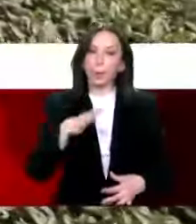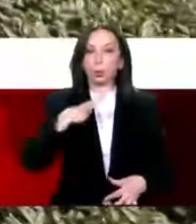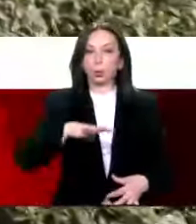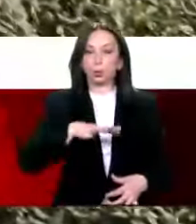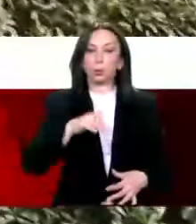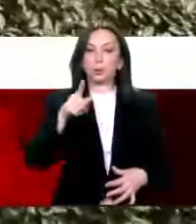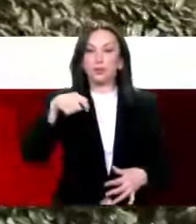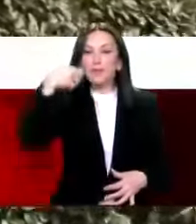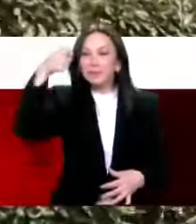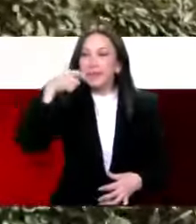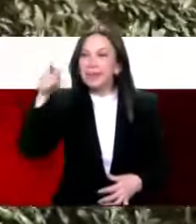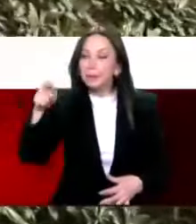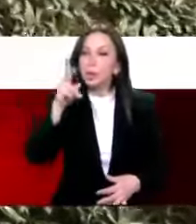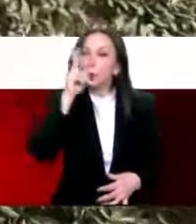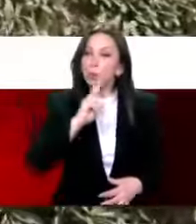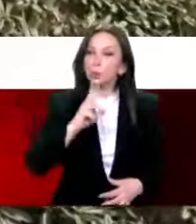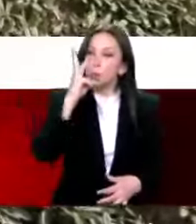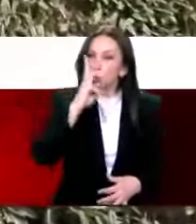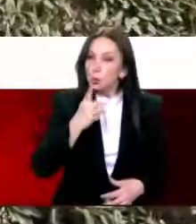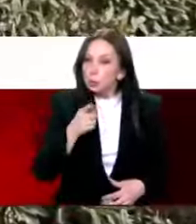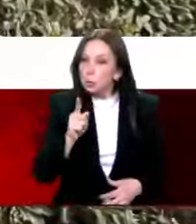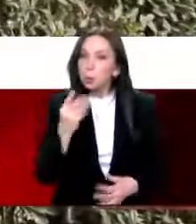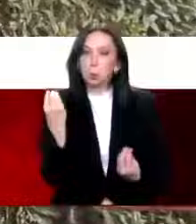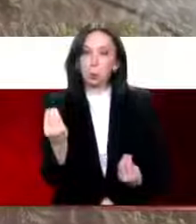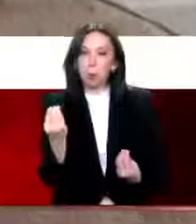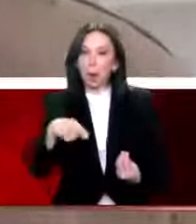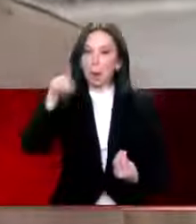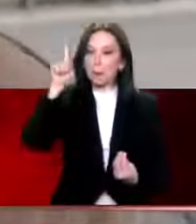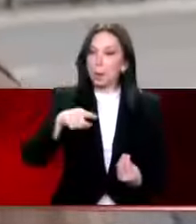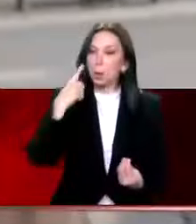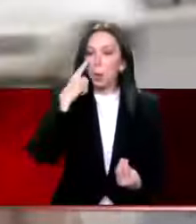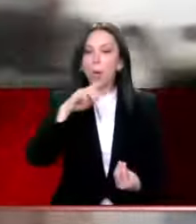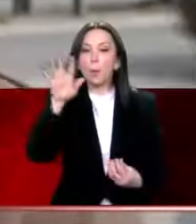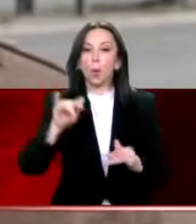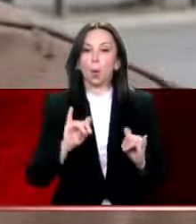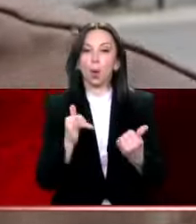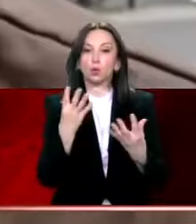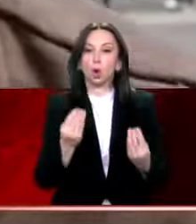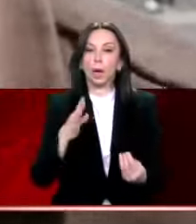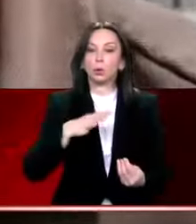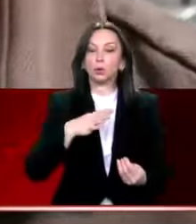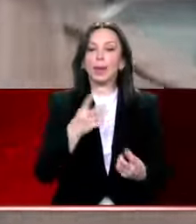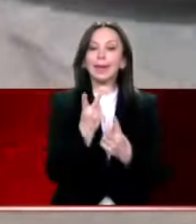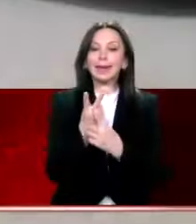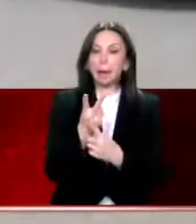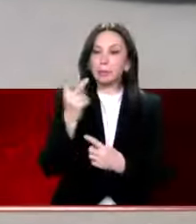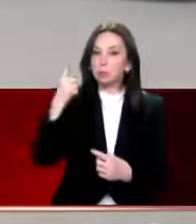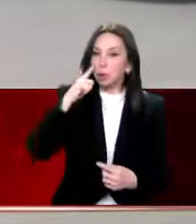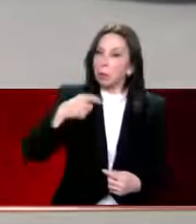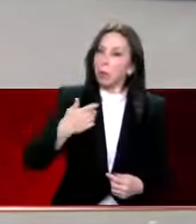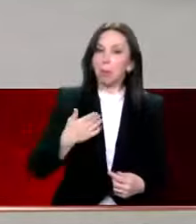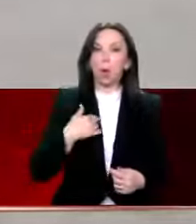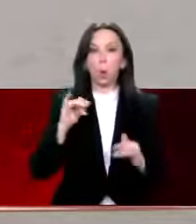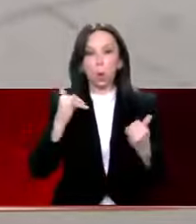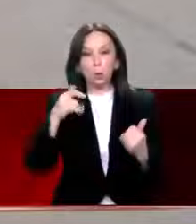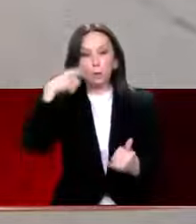oyuncuların 200-300 bin lira aldığını duyan gençler de oyuncu olmak istiyor. Yapımcılar da beni keşfederse oyuncu olmak isterim. Benim neyim eksik